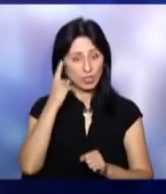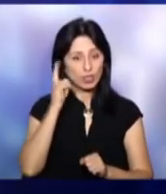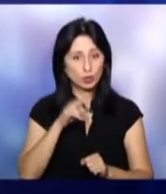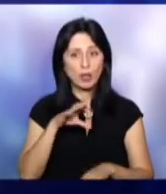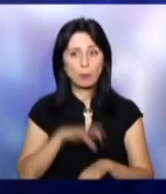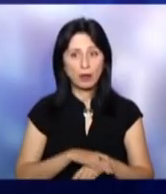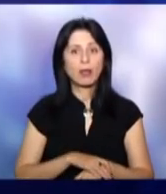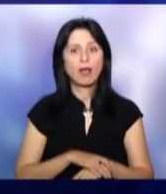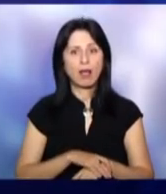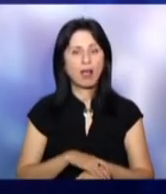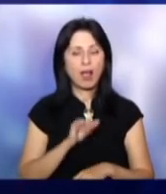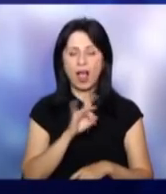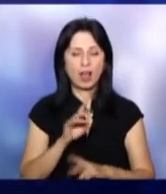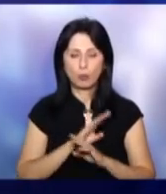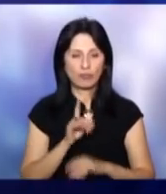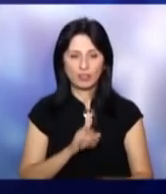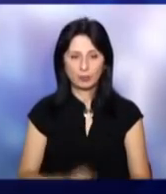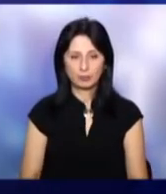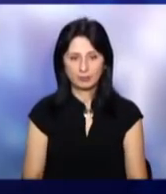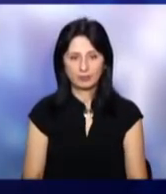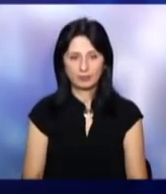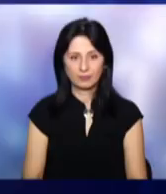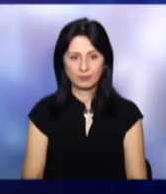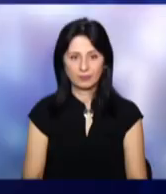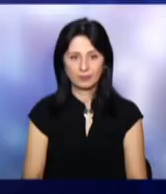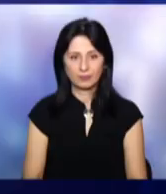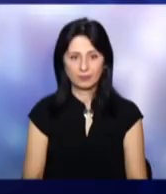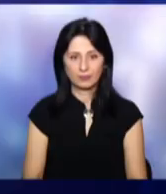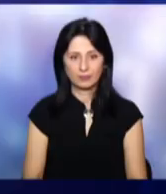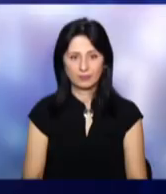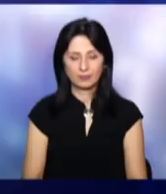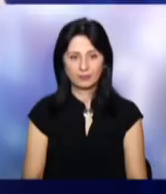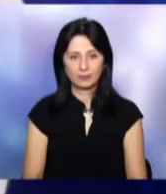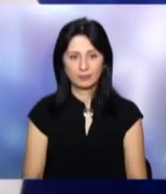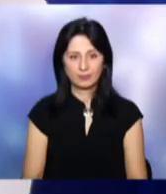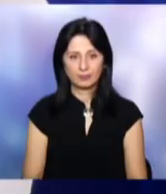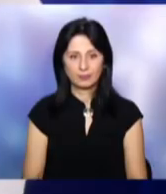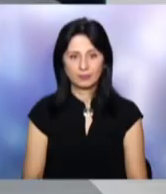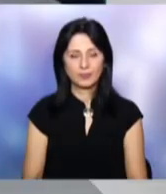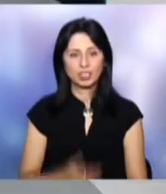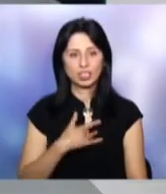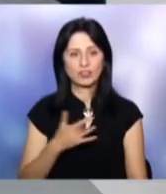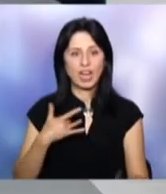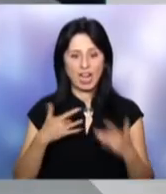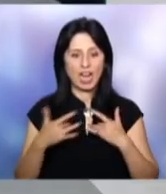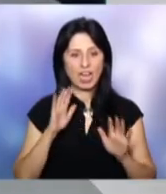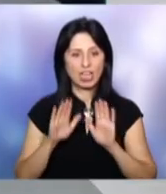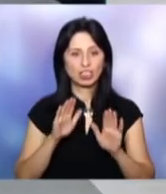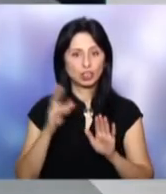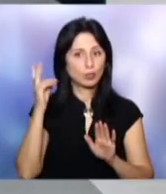ფაქტი რასაკვირველია, რომ არა ეს შეგვიძლია რომ დავაკავშიროთ და სხვათაშორის ჩვენი რეჟისორი ახლა